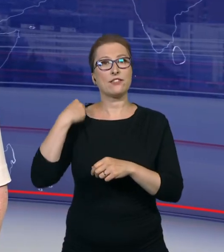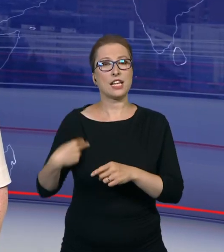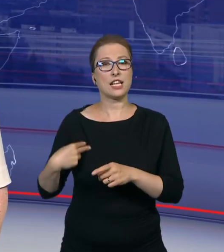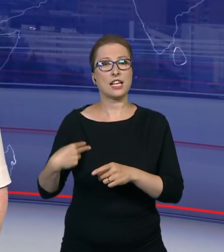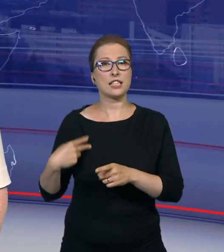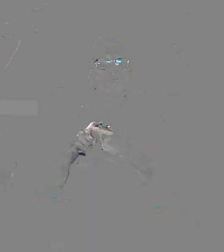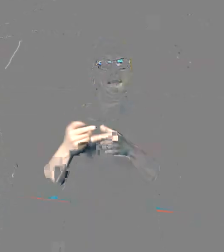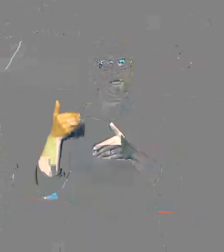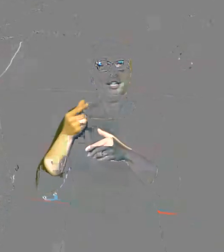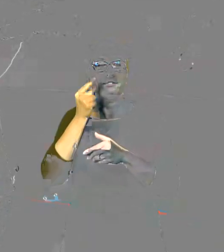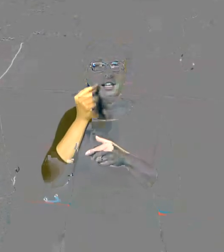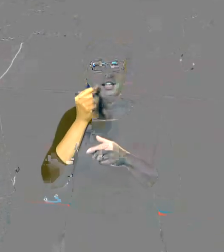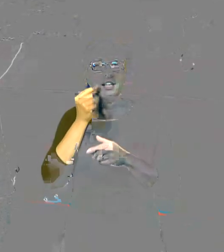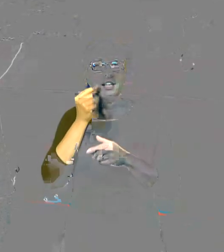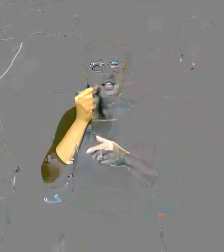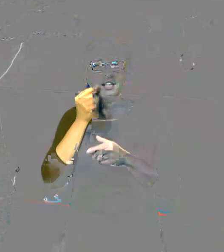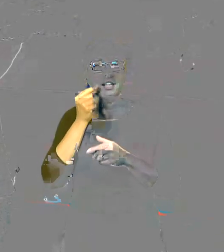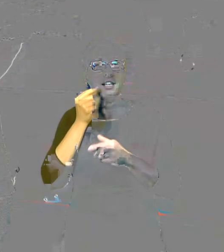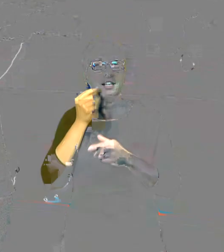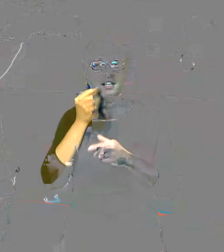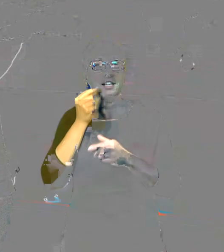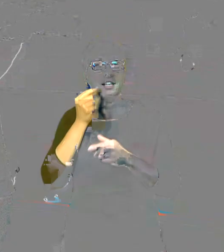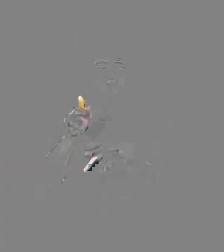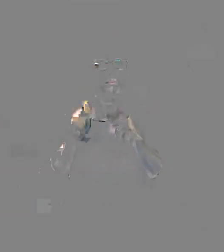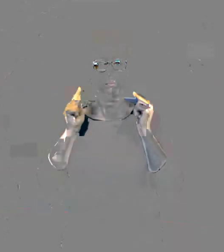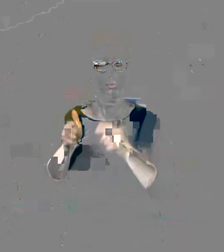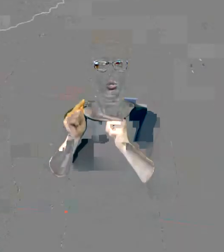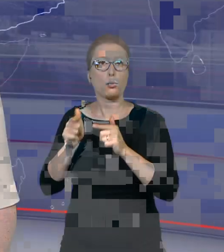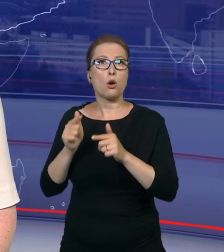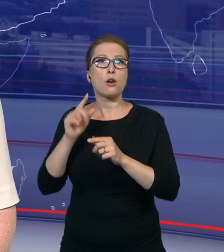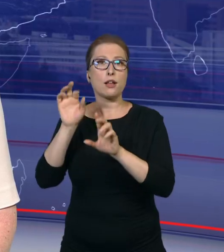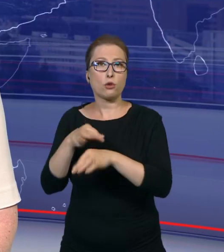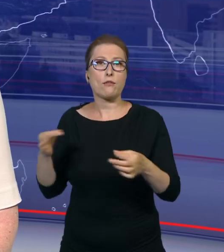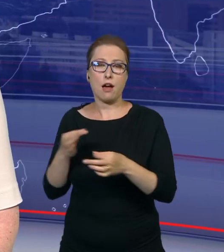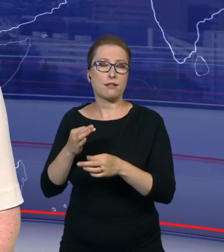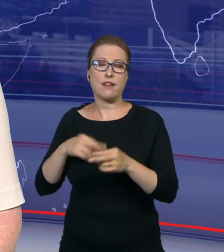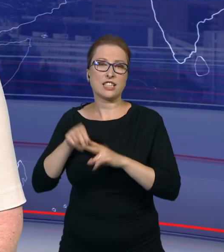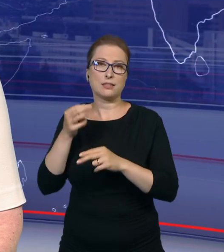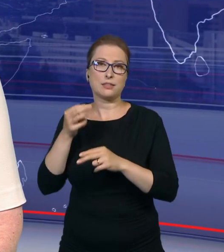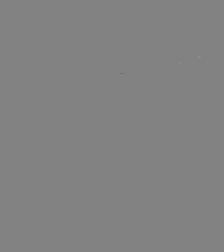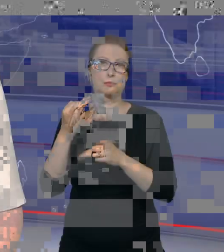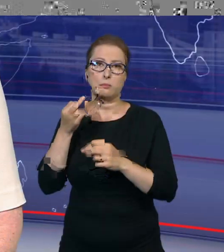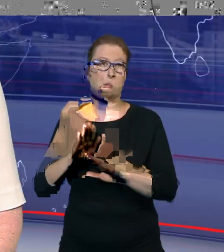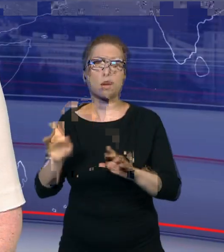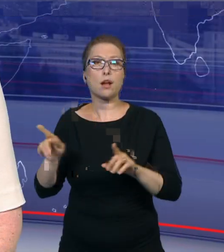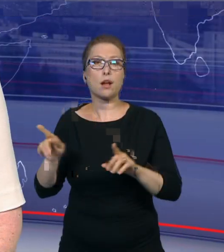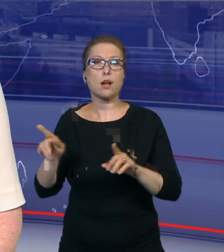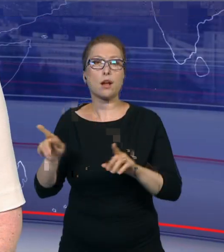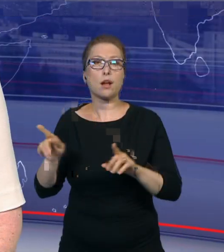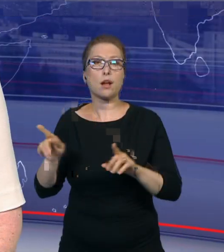Zbět před chvílí řekl zadlužené společnosti nechystá a do přišla na